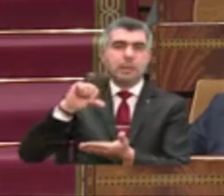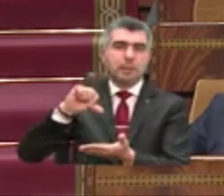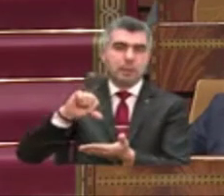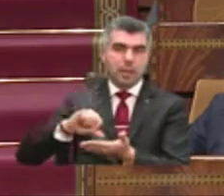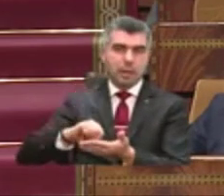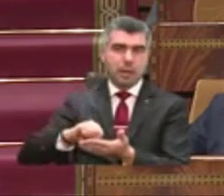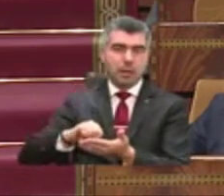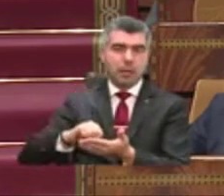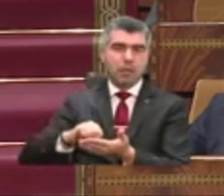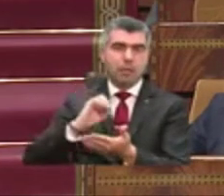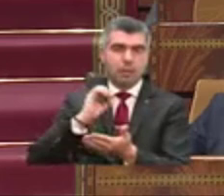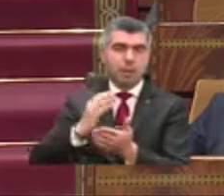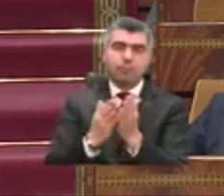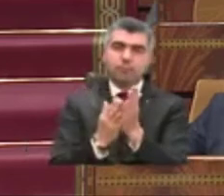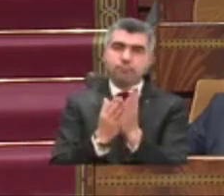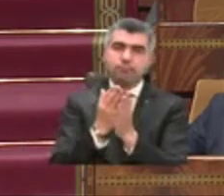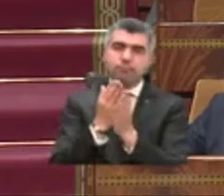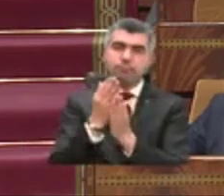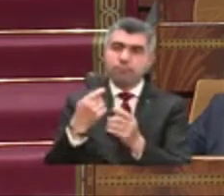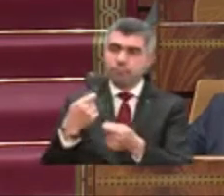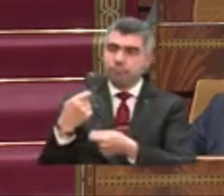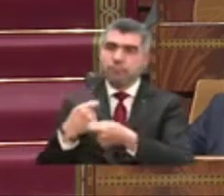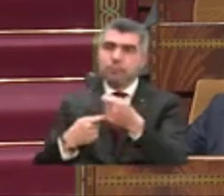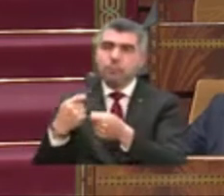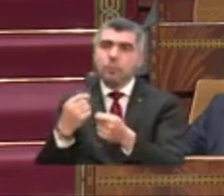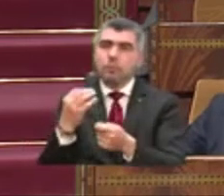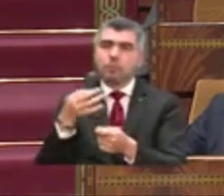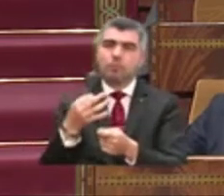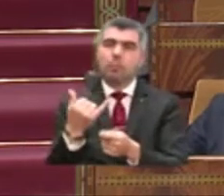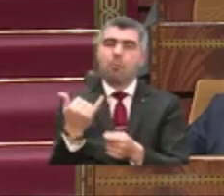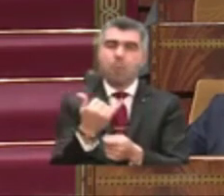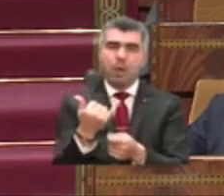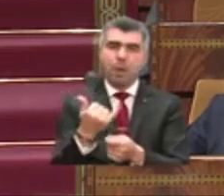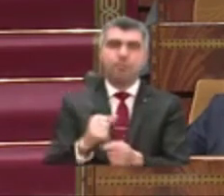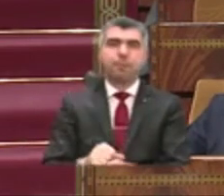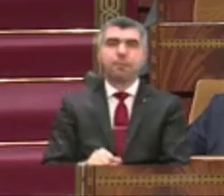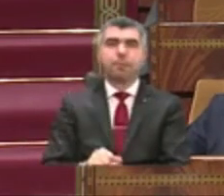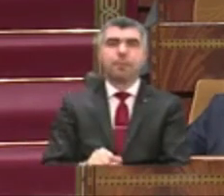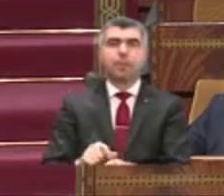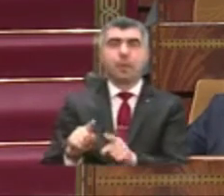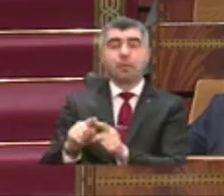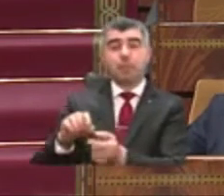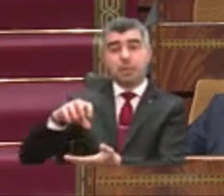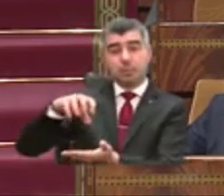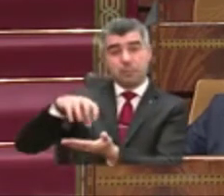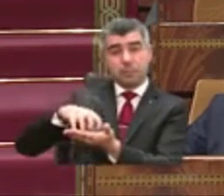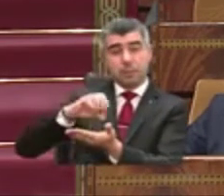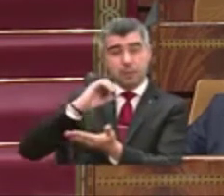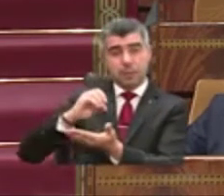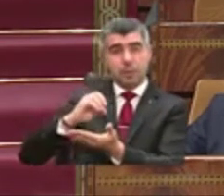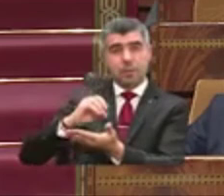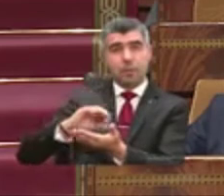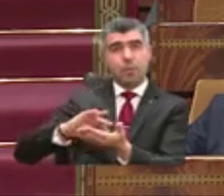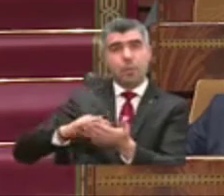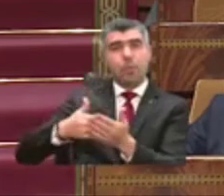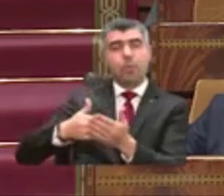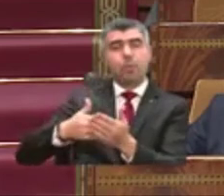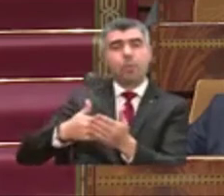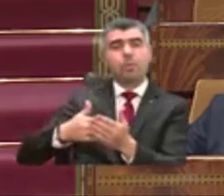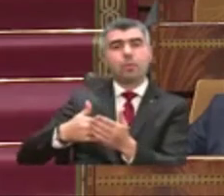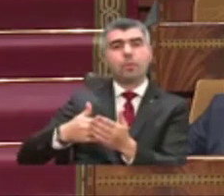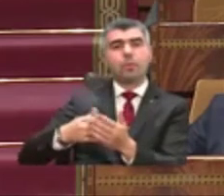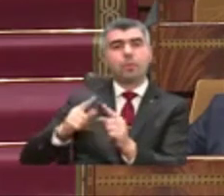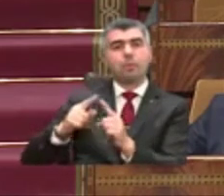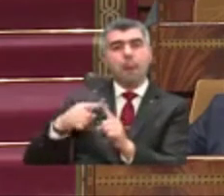اقتصادي وجد مهم بالنسبه لنا، لانه خاص هذيك المحطه تزاد مثلا هذيك المحطه